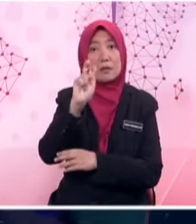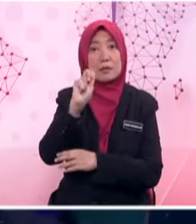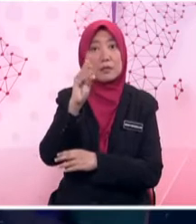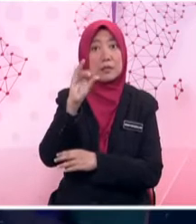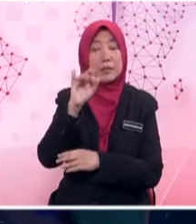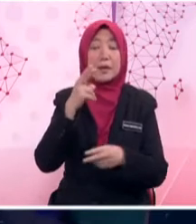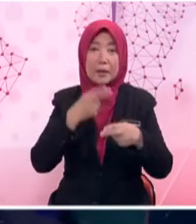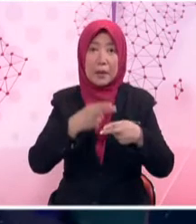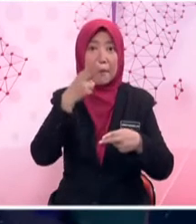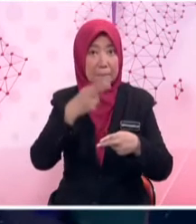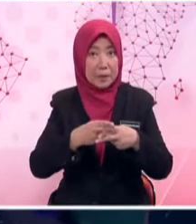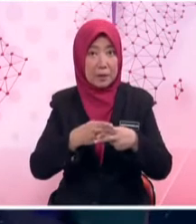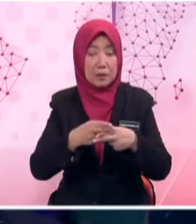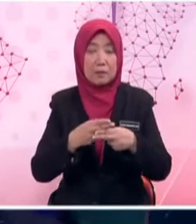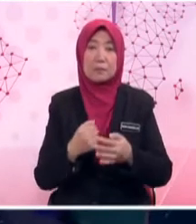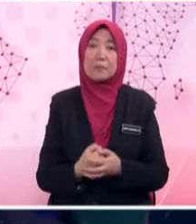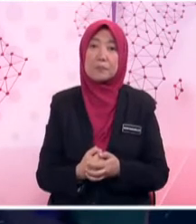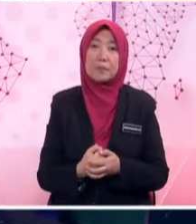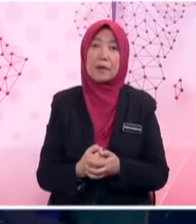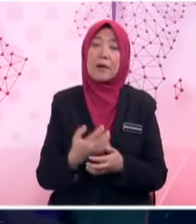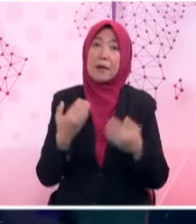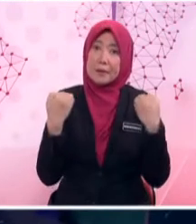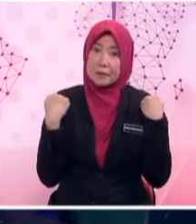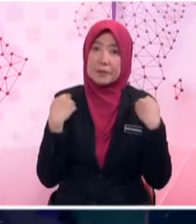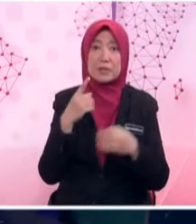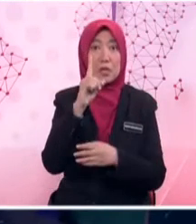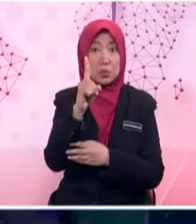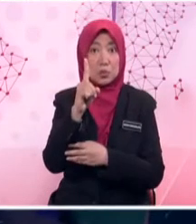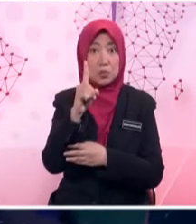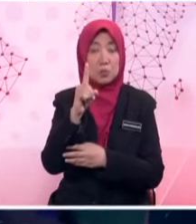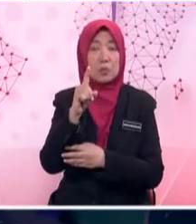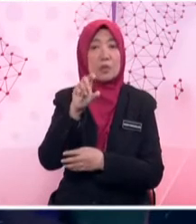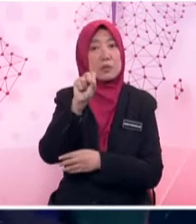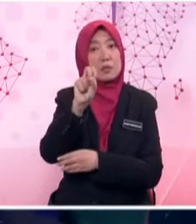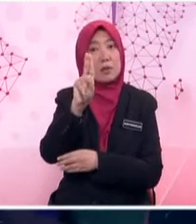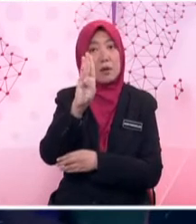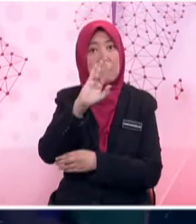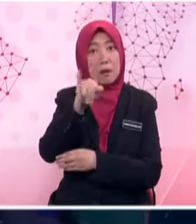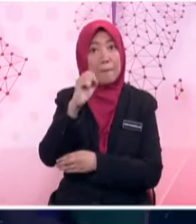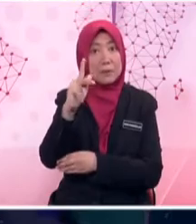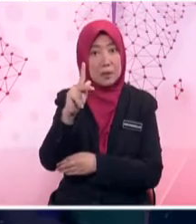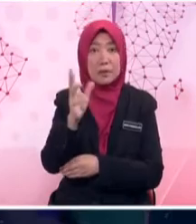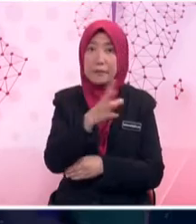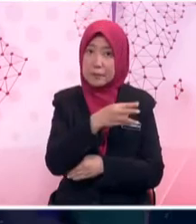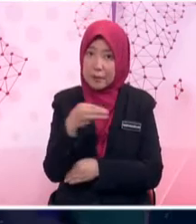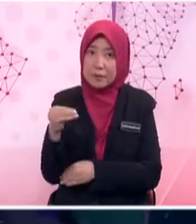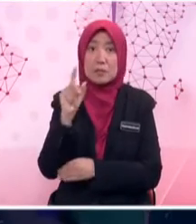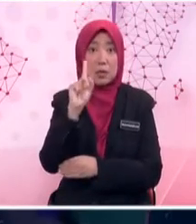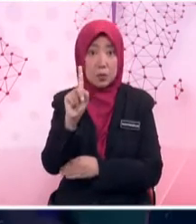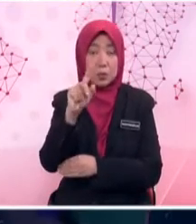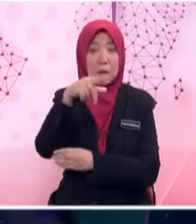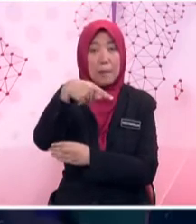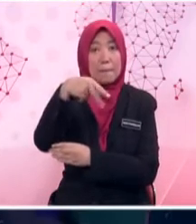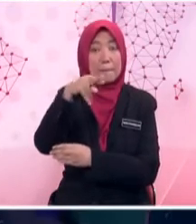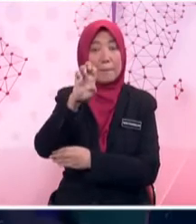mana ada satu subjek dan satu predikat. Ya? Okey, faham. Okey. Jenis ayat